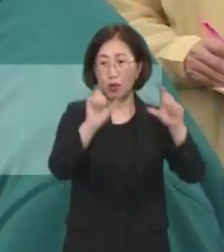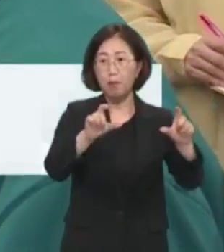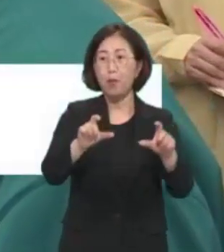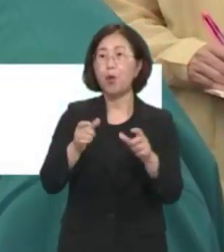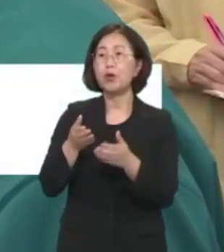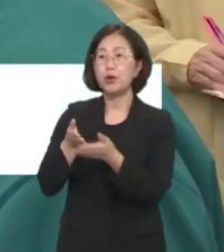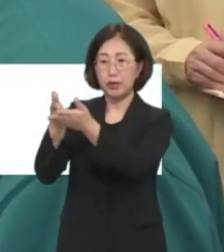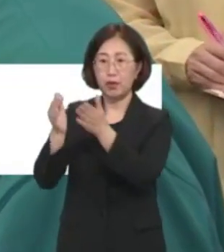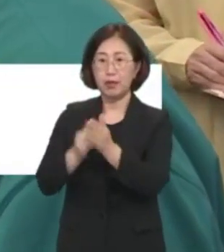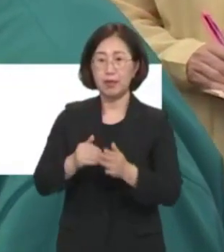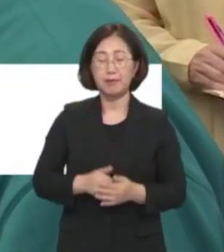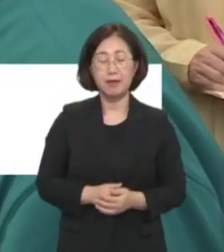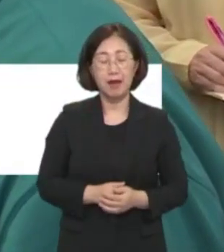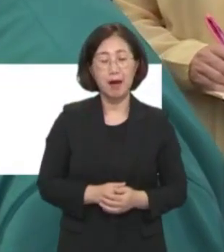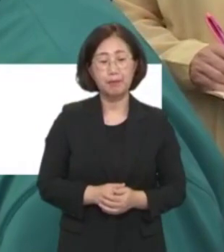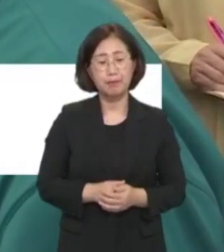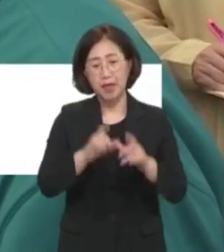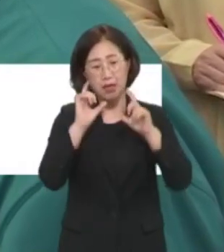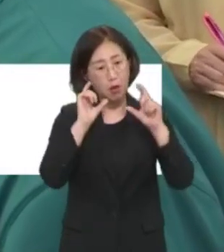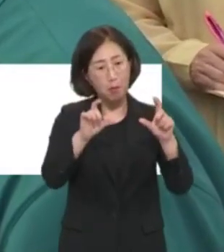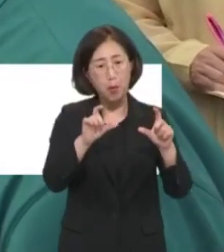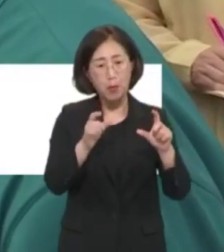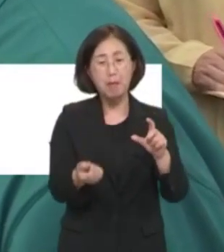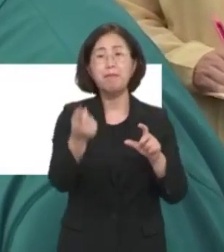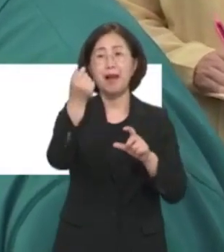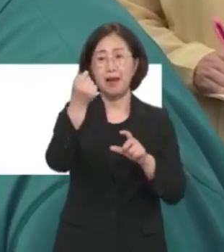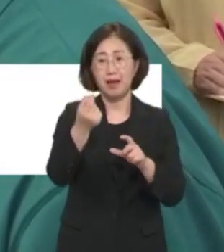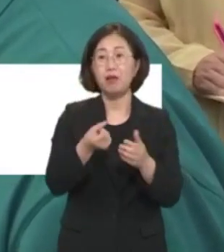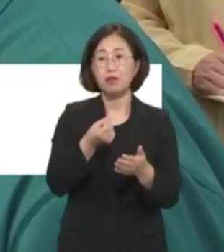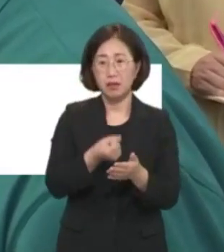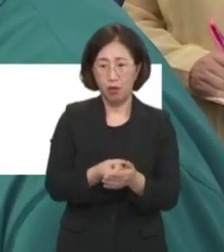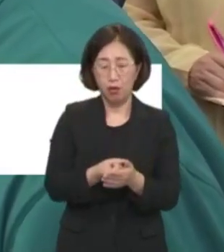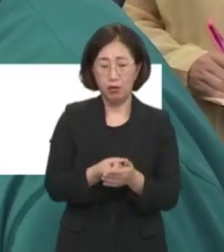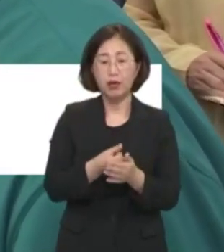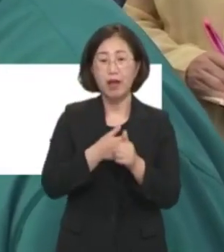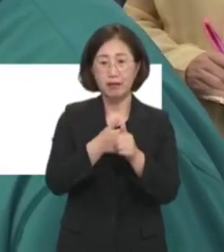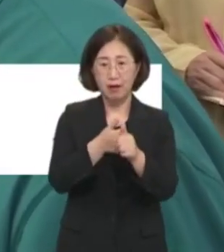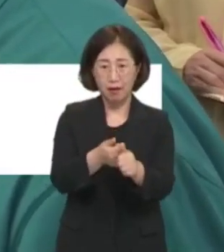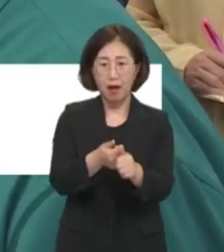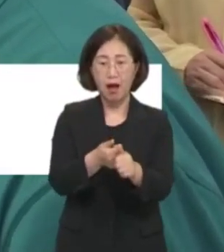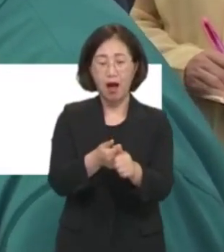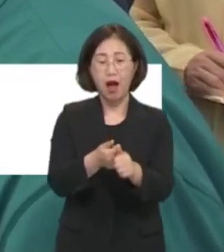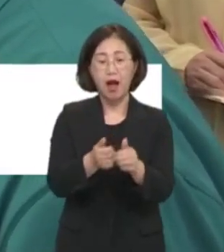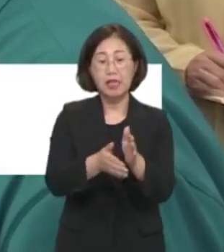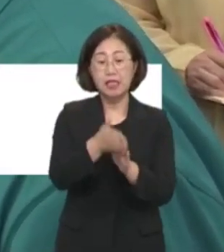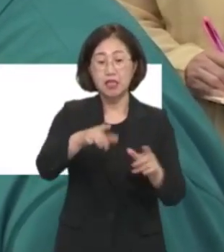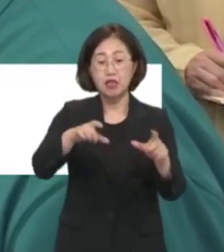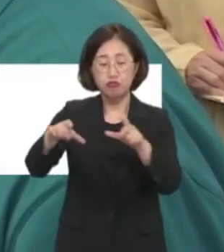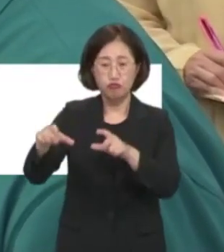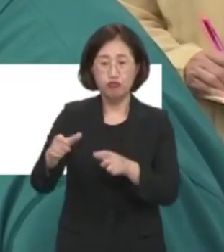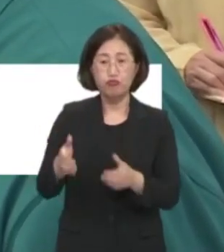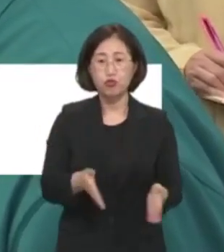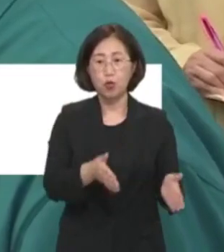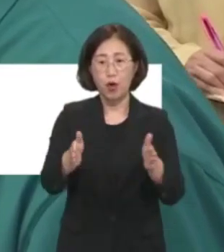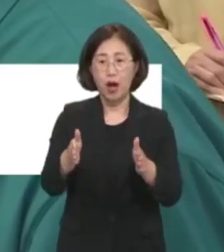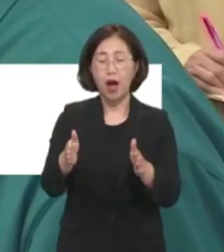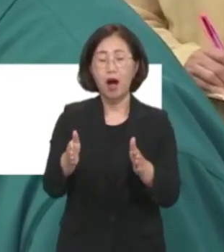특별재난지역 선포 그 문제를 좀 빨리 좀 이루어져야 그에 맞춰서 도와 시군이 같이